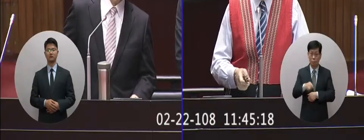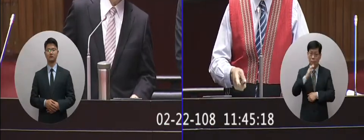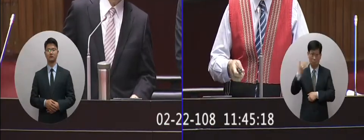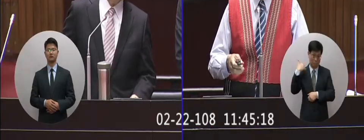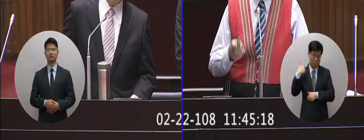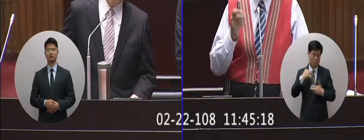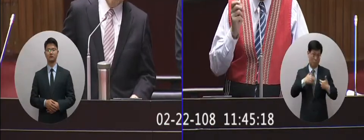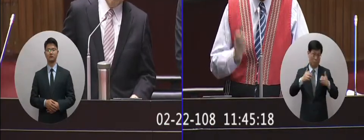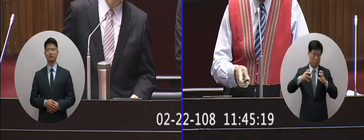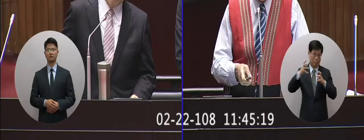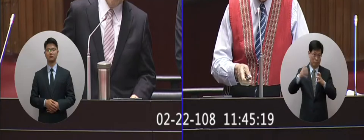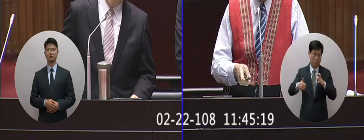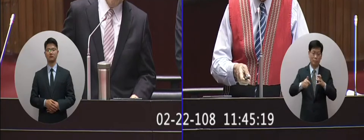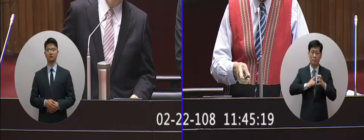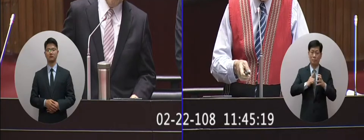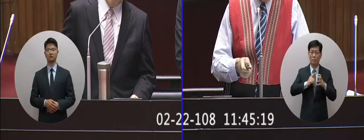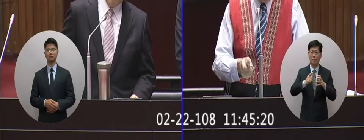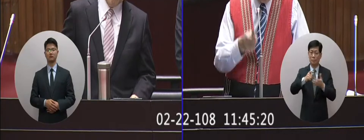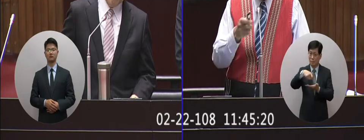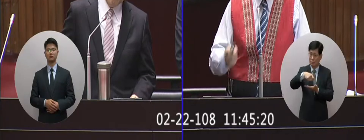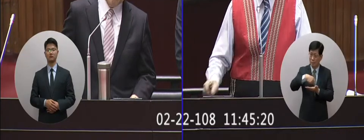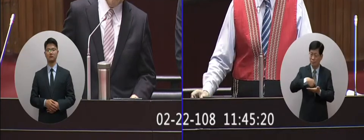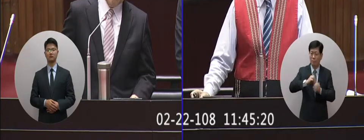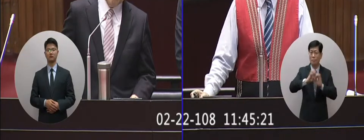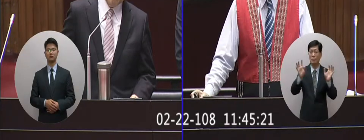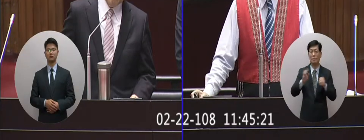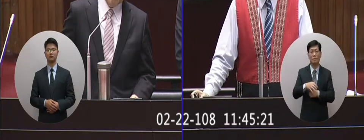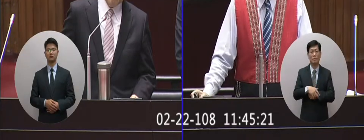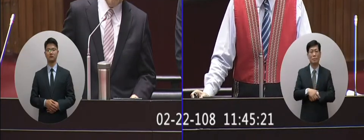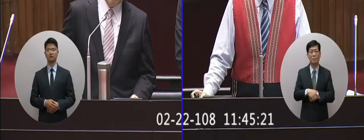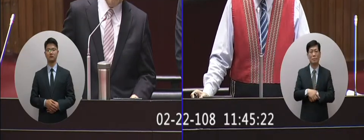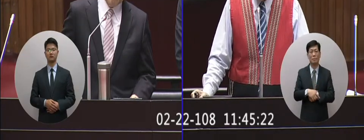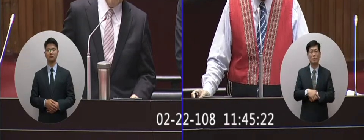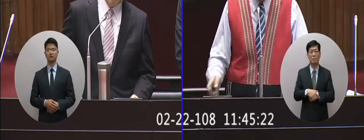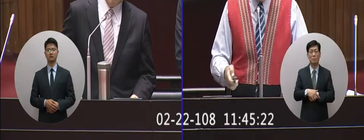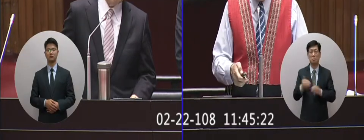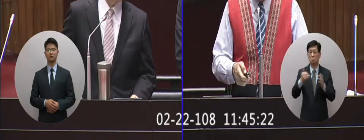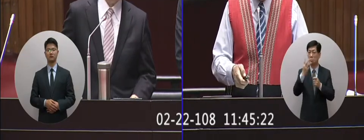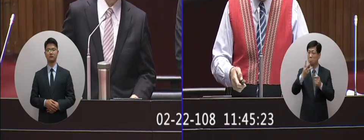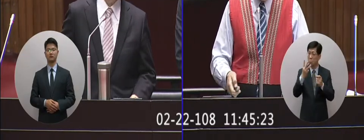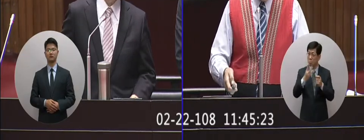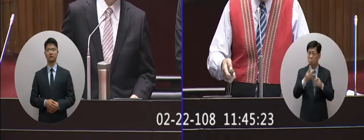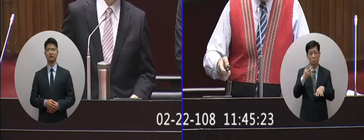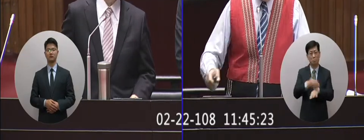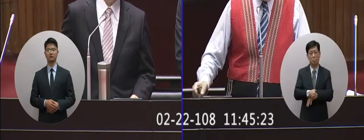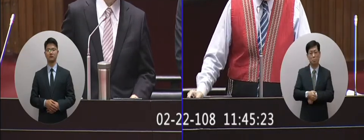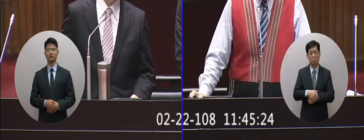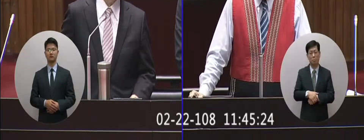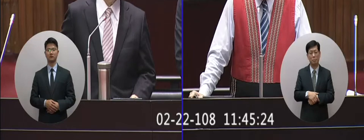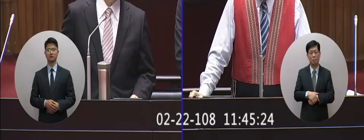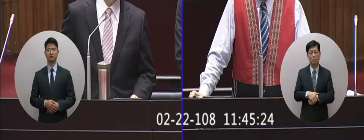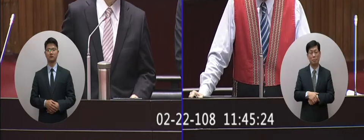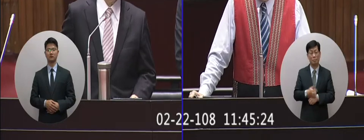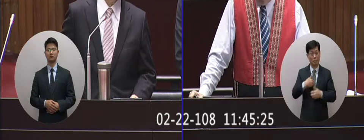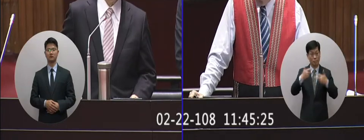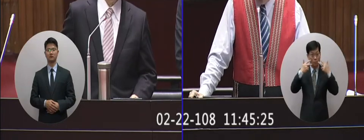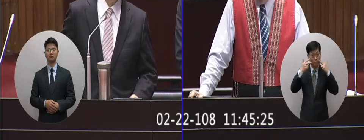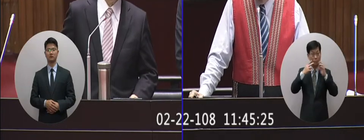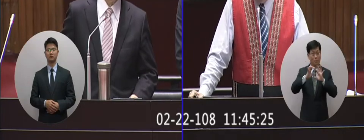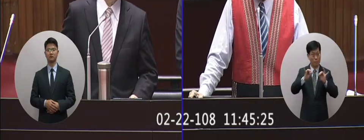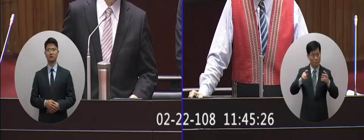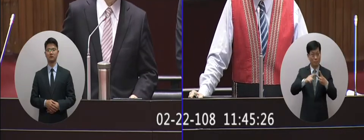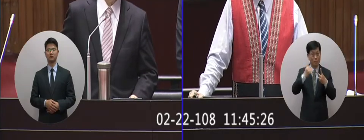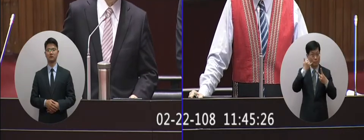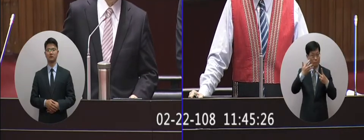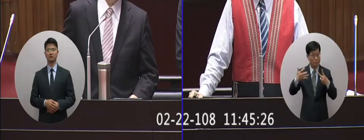蔡总统的道歉文，经过了将近快3年了。我们原住民族土地